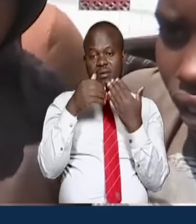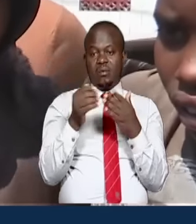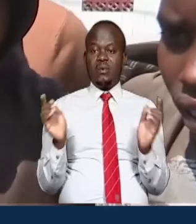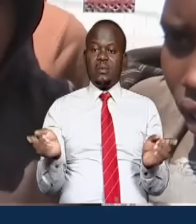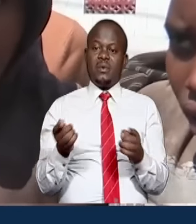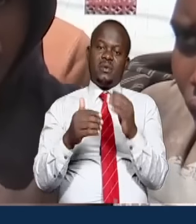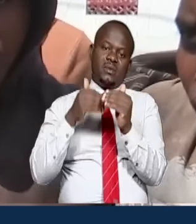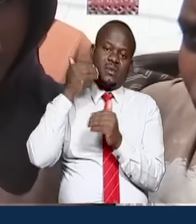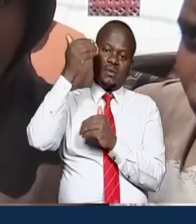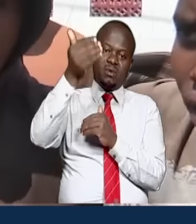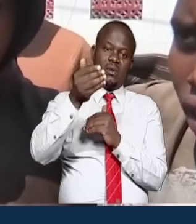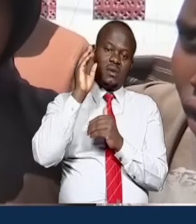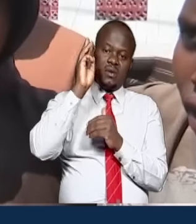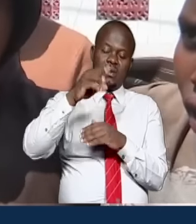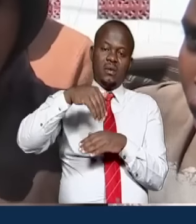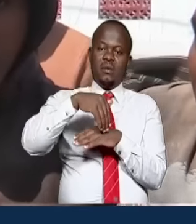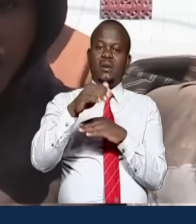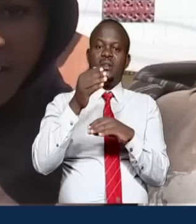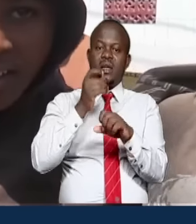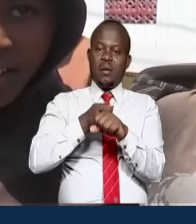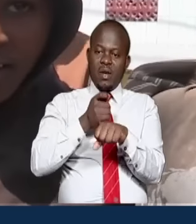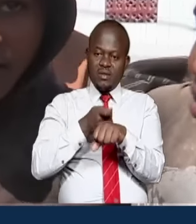bwarimo, bazajya bareza amagi